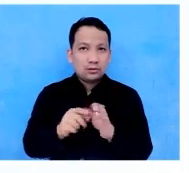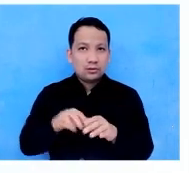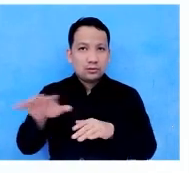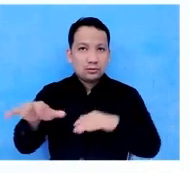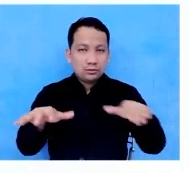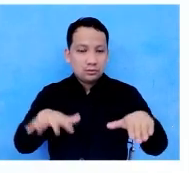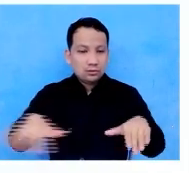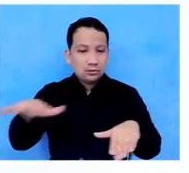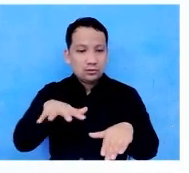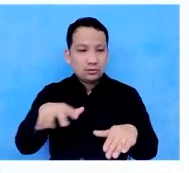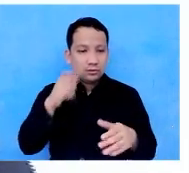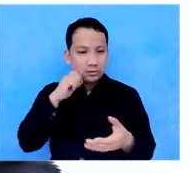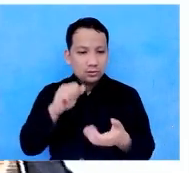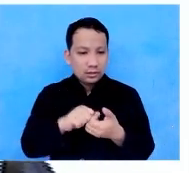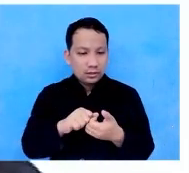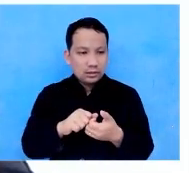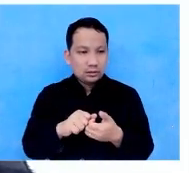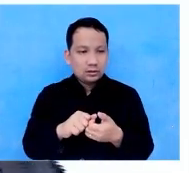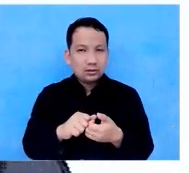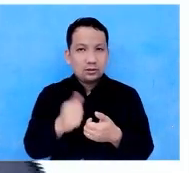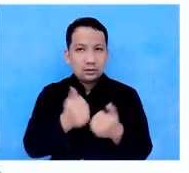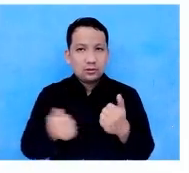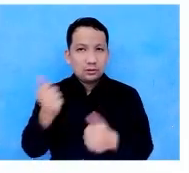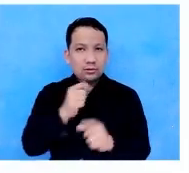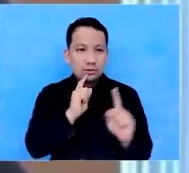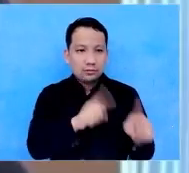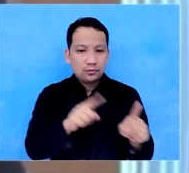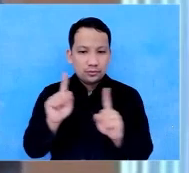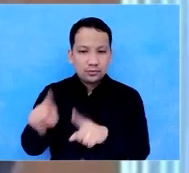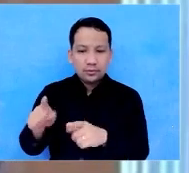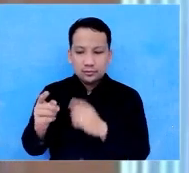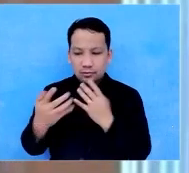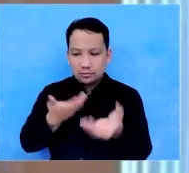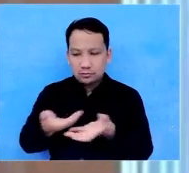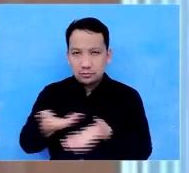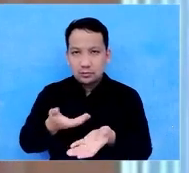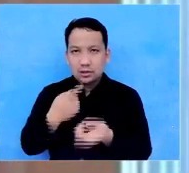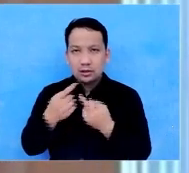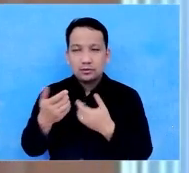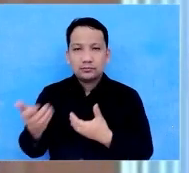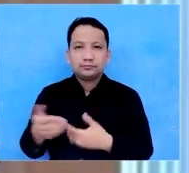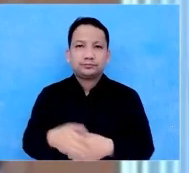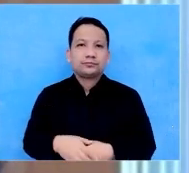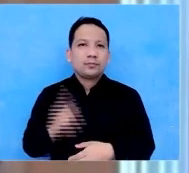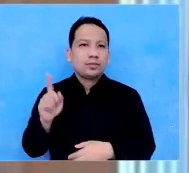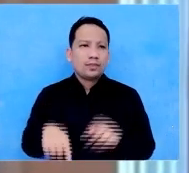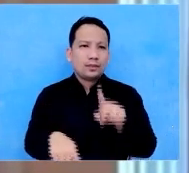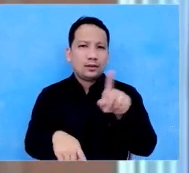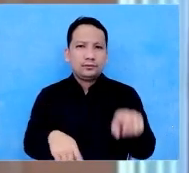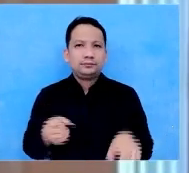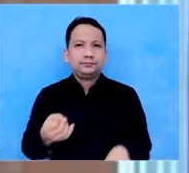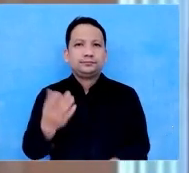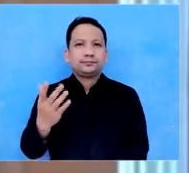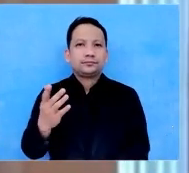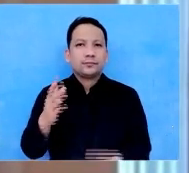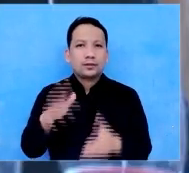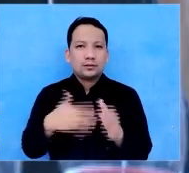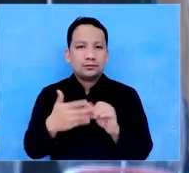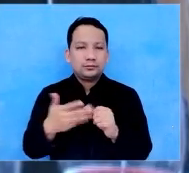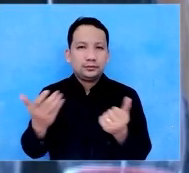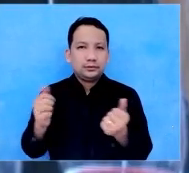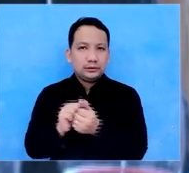yung secretary na pwede niyang sagutin, pwede niyang kausapin. Hindi na natanong kung ano ang naging papel ng ibang